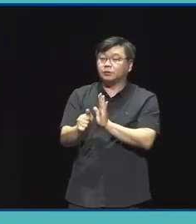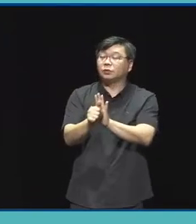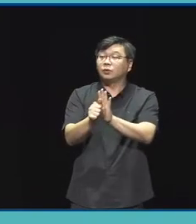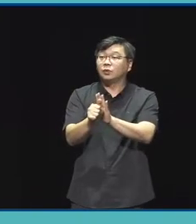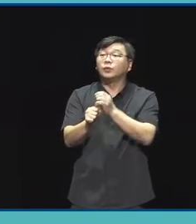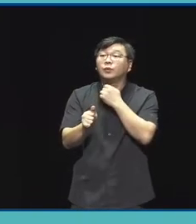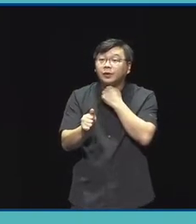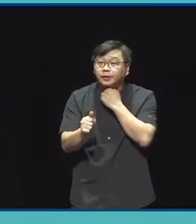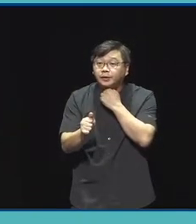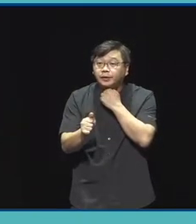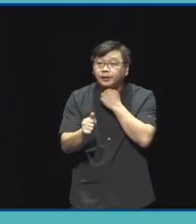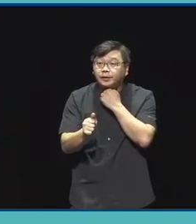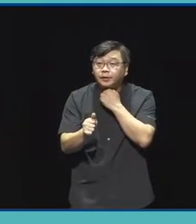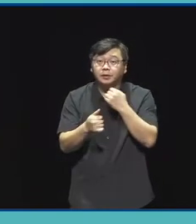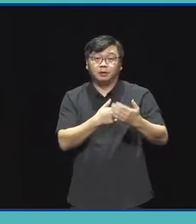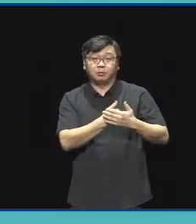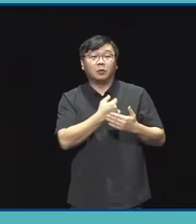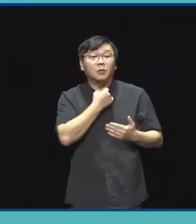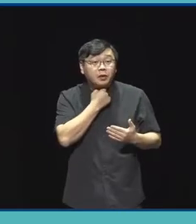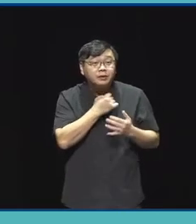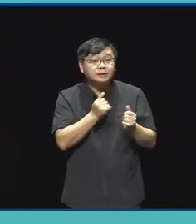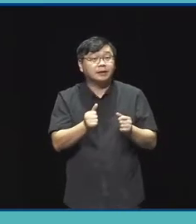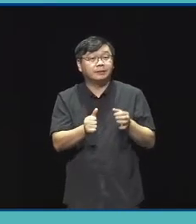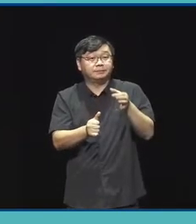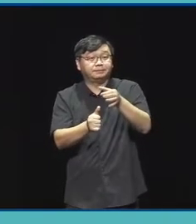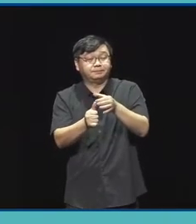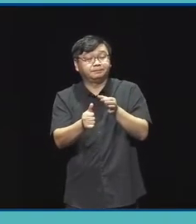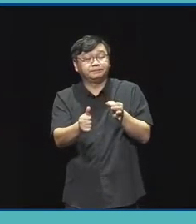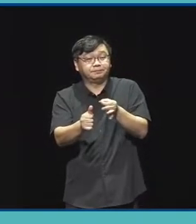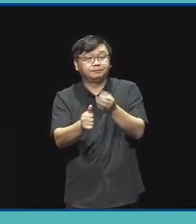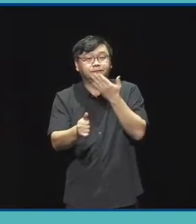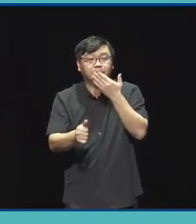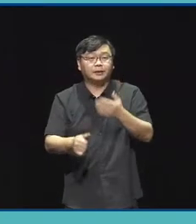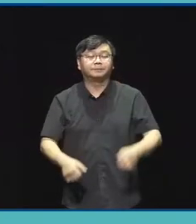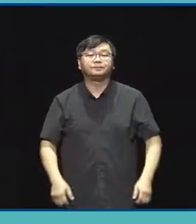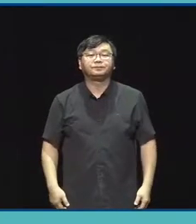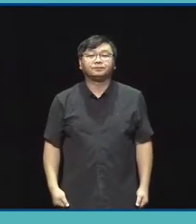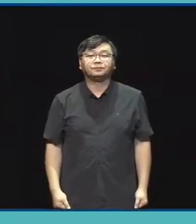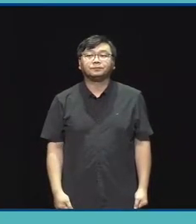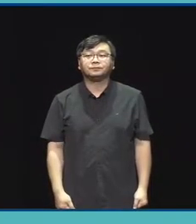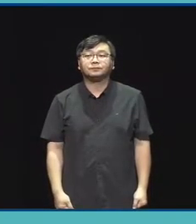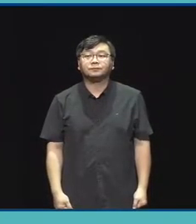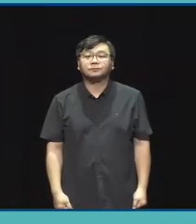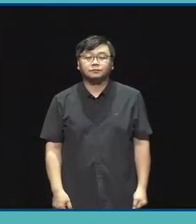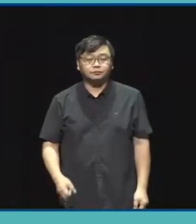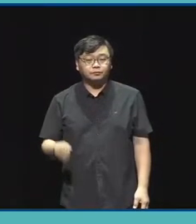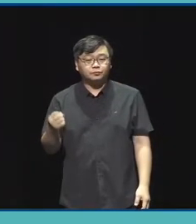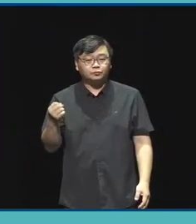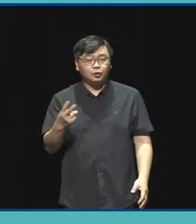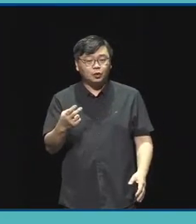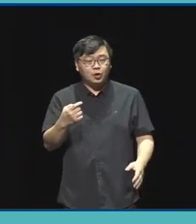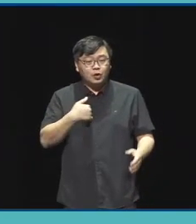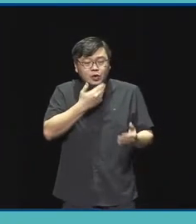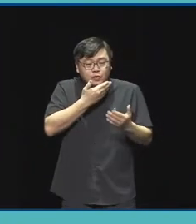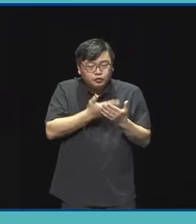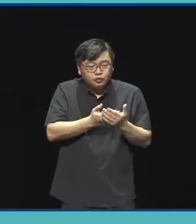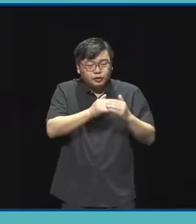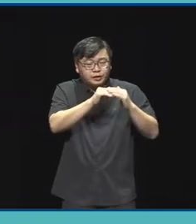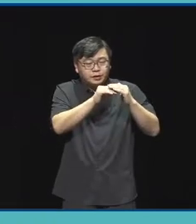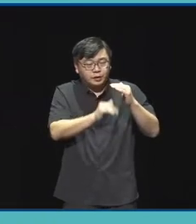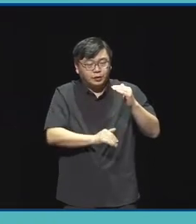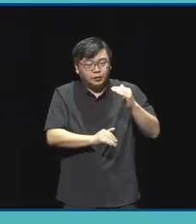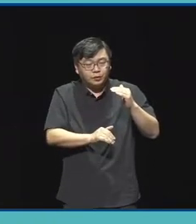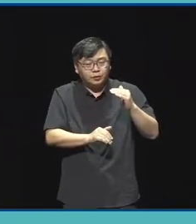분 그분을 대상으로 하는 사업이 되겠습니다 그리고 저희 창작 사실은 또 핵심사업이라 할 수 있는 우수